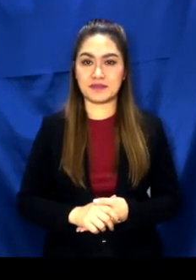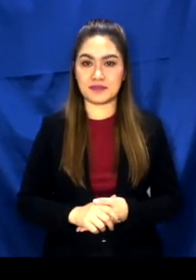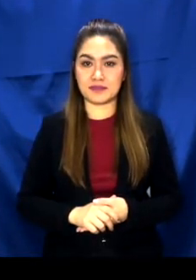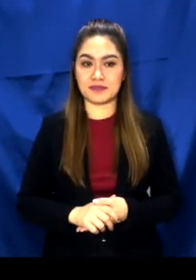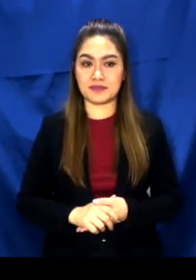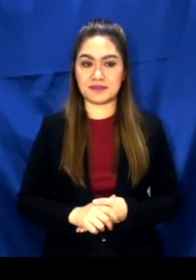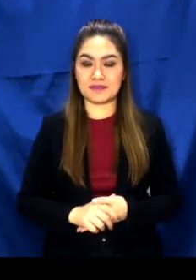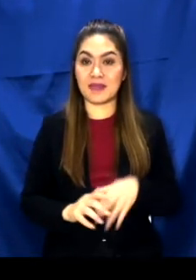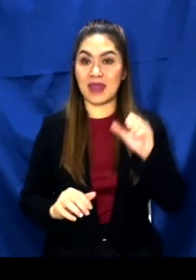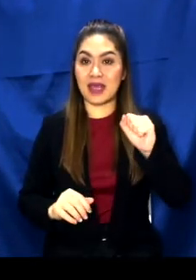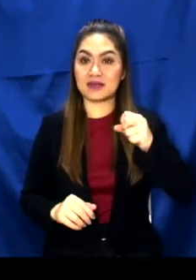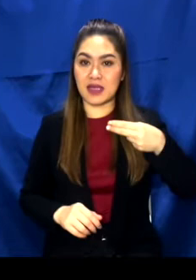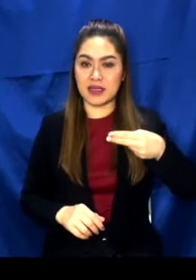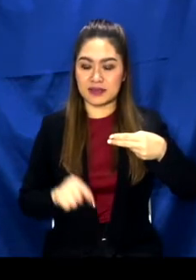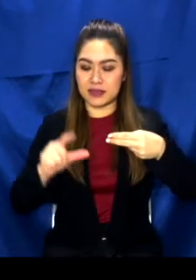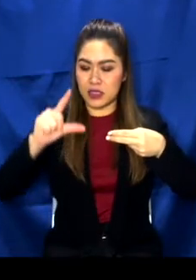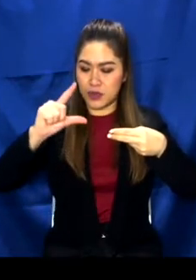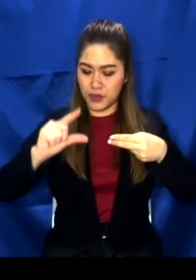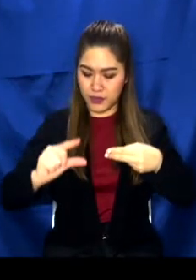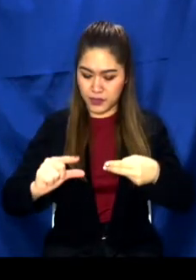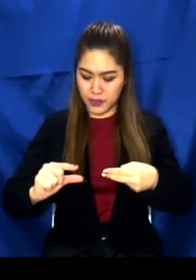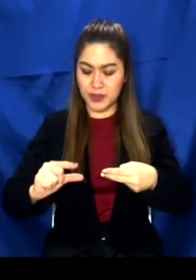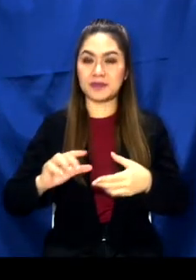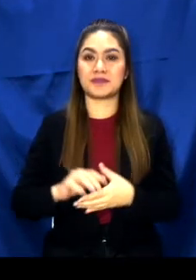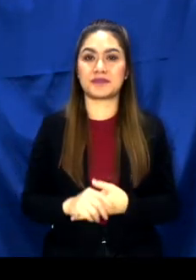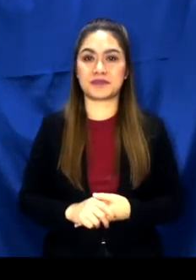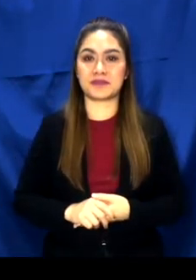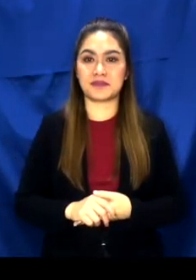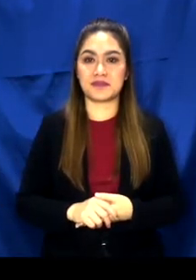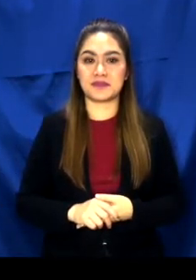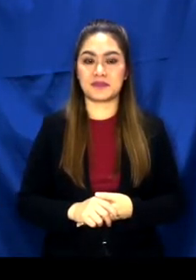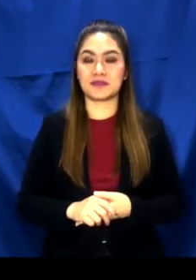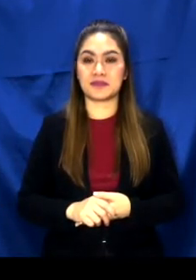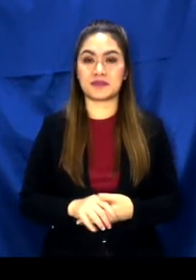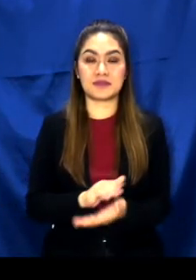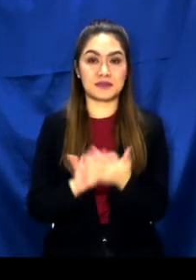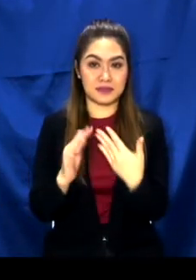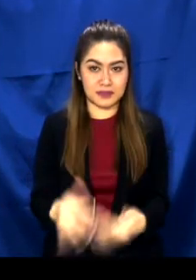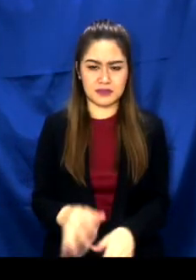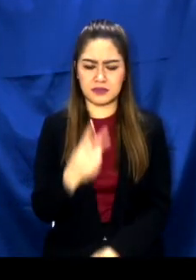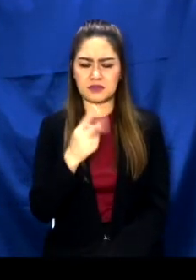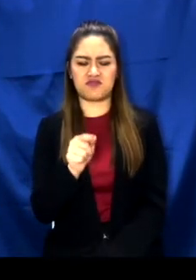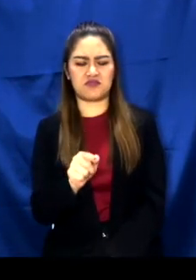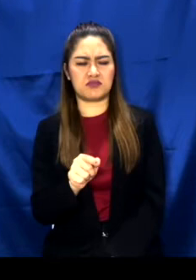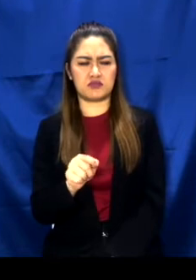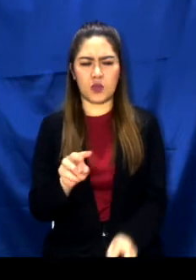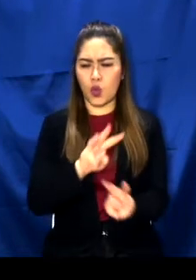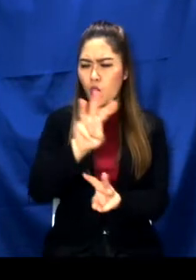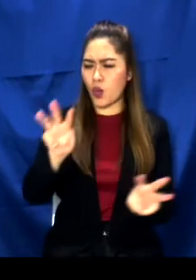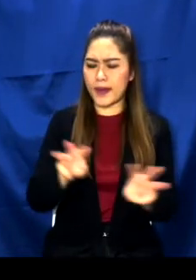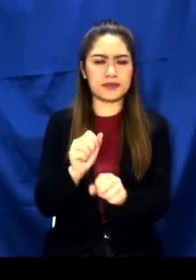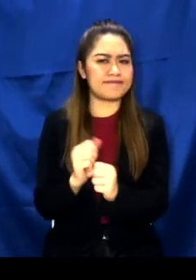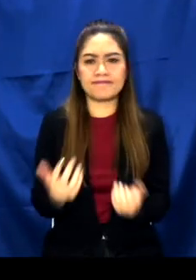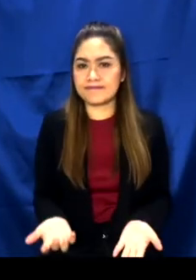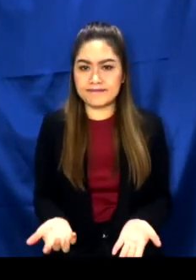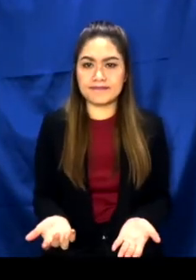ชิปนะคะชิปแล้วก็ย่อลงแบบนี้จากนั้นถ้าสมมติว่าเราดูว่าเอ๊ะมันโล่งๆอ่ะเราจะใส่อะ